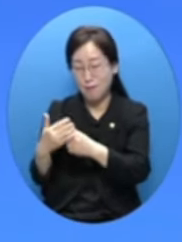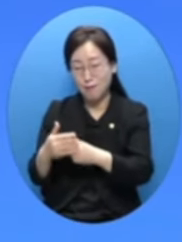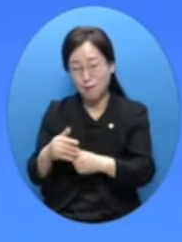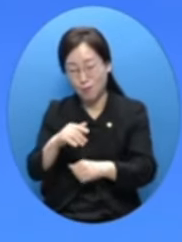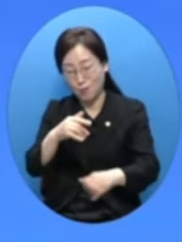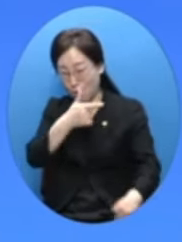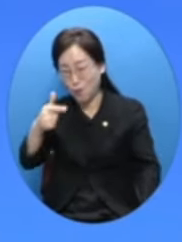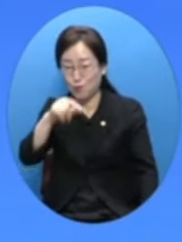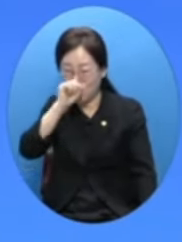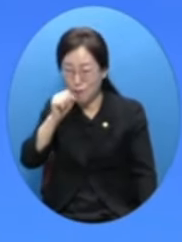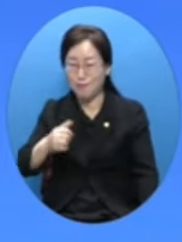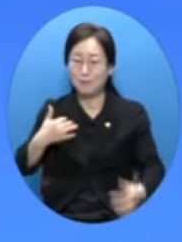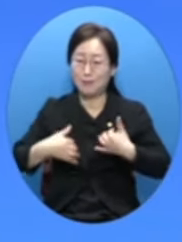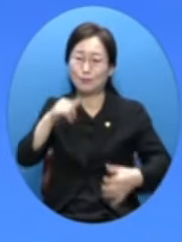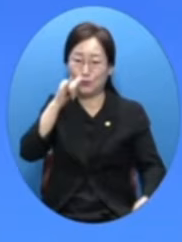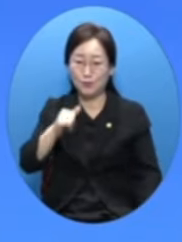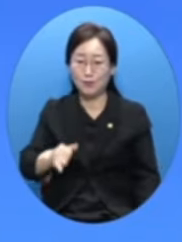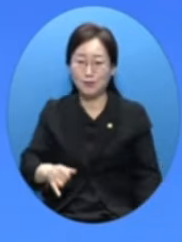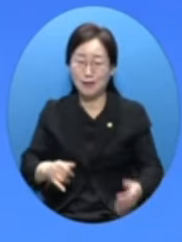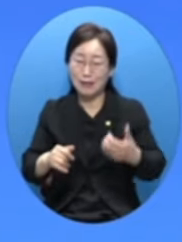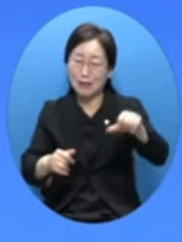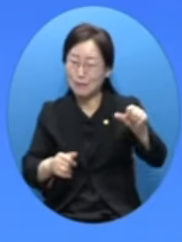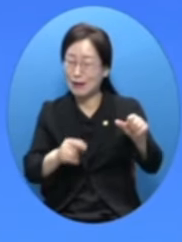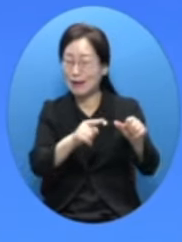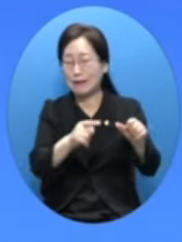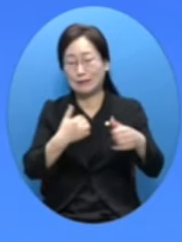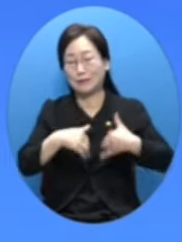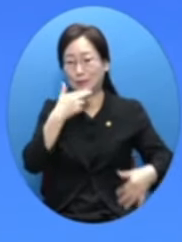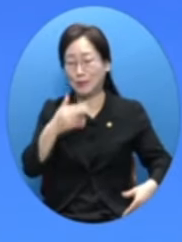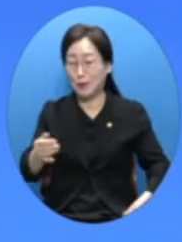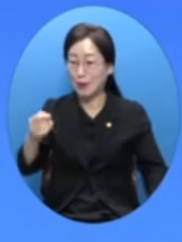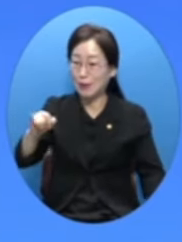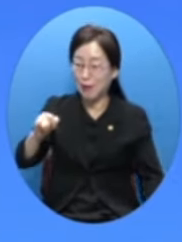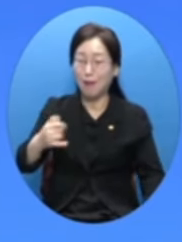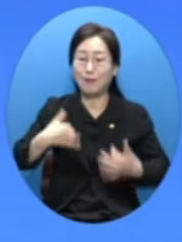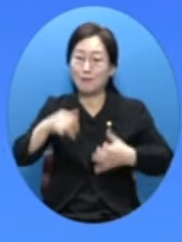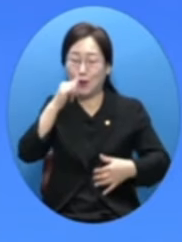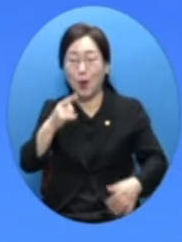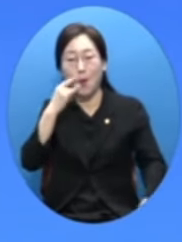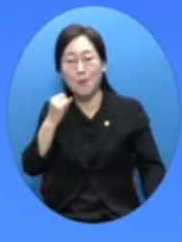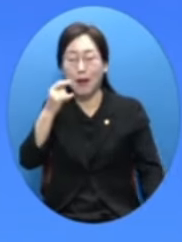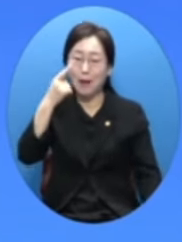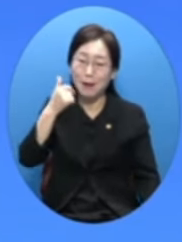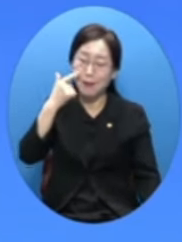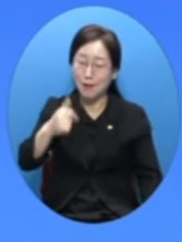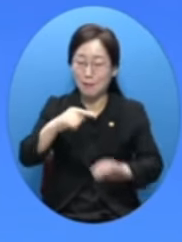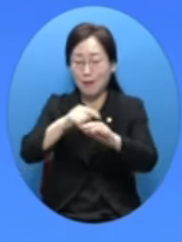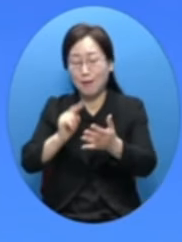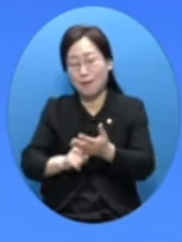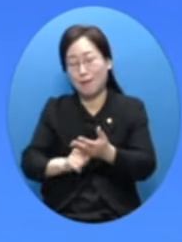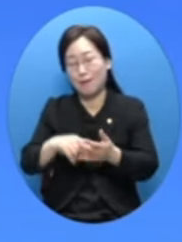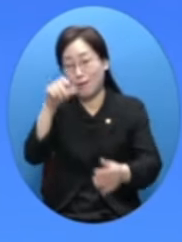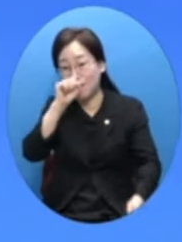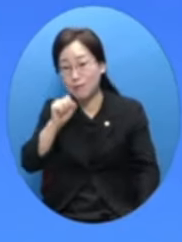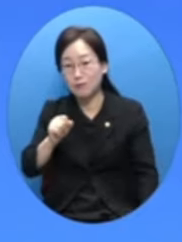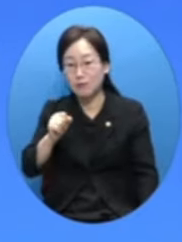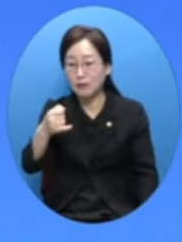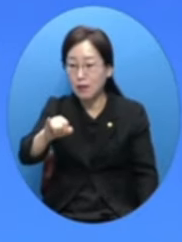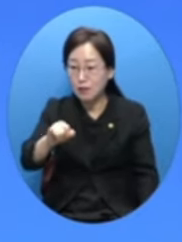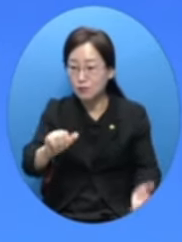남자들은 재미없잖아요. 딸들이 재롱을 떨고 엄마 엄마 아빠 아빠 하는, 그래서 다 녹아지는데 그 딸이 죽은